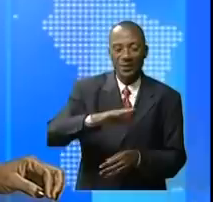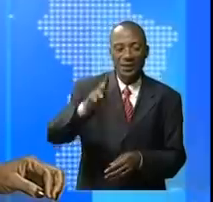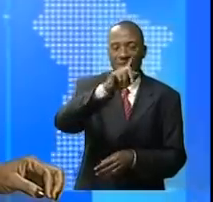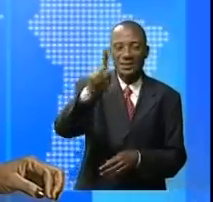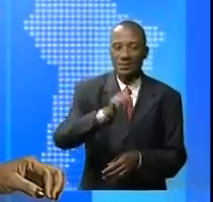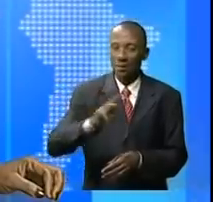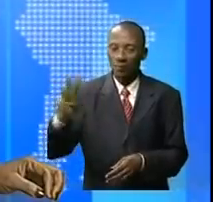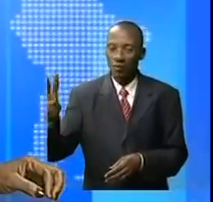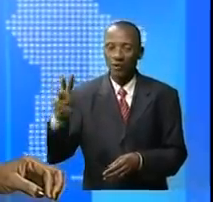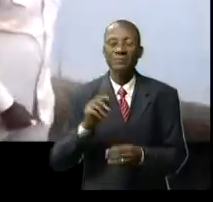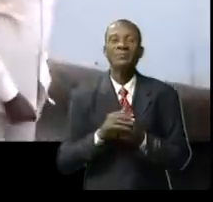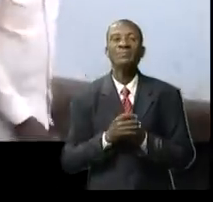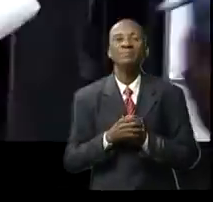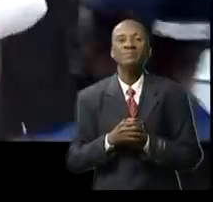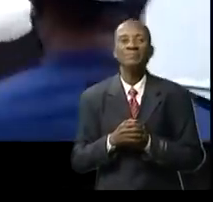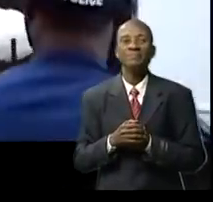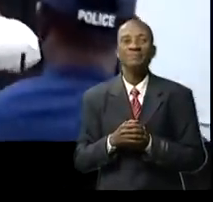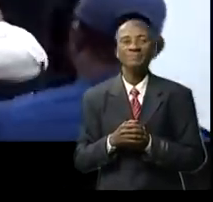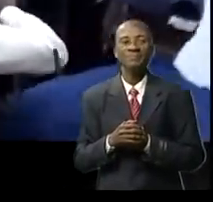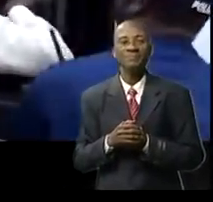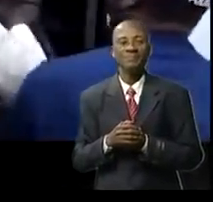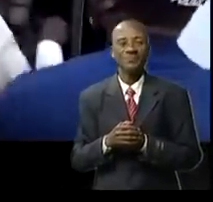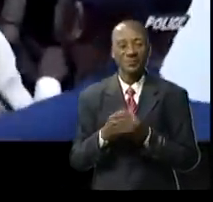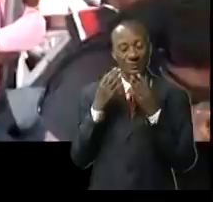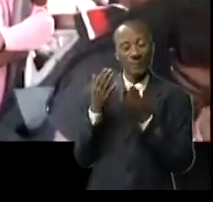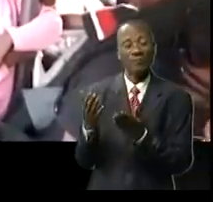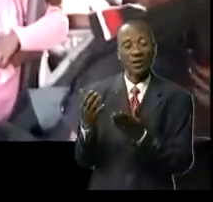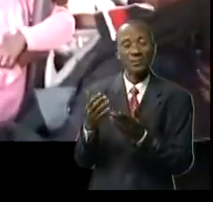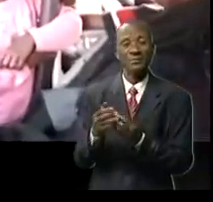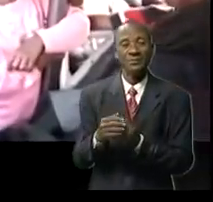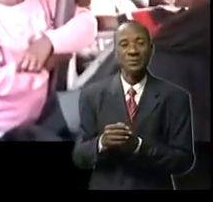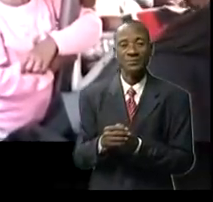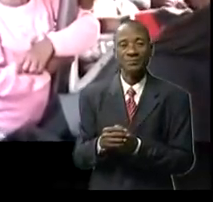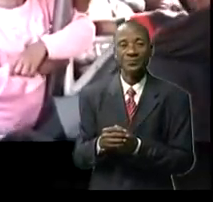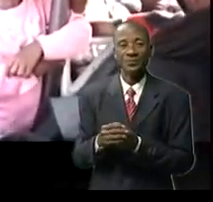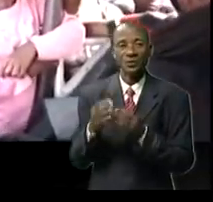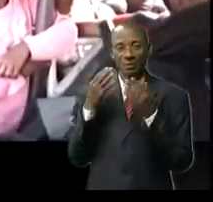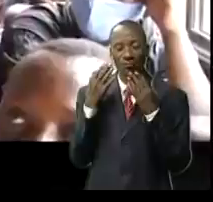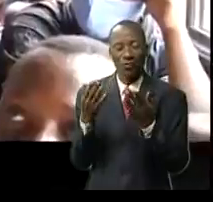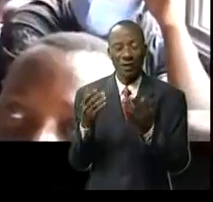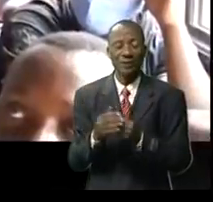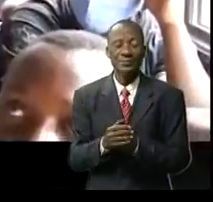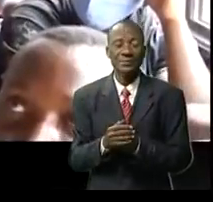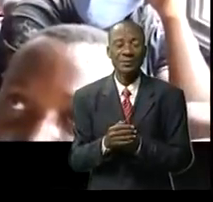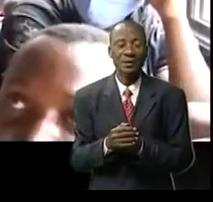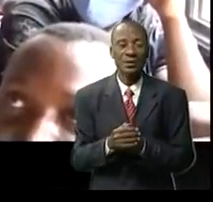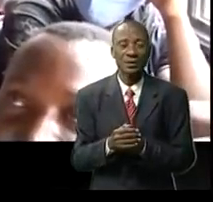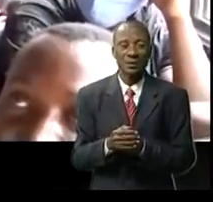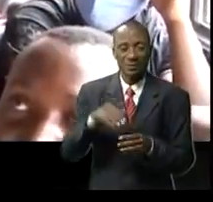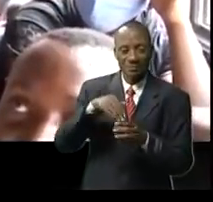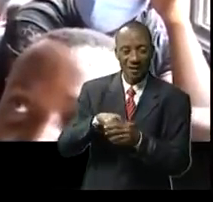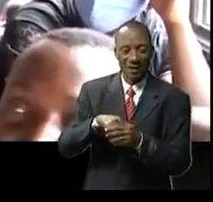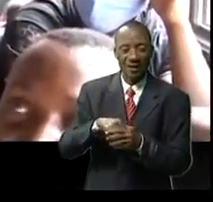RTNC Lubumbashi. En provenance de Kasumbalesa, après avoir été expulsé du Zimbabwe, ces 86